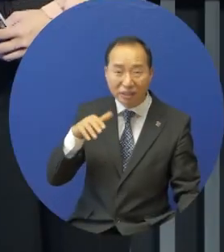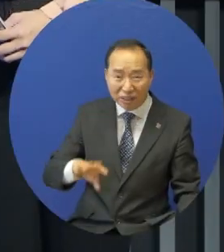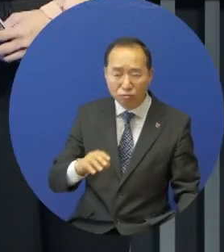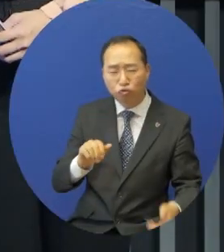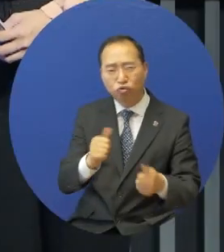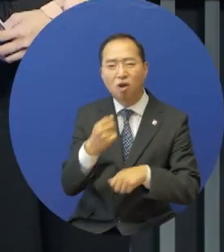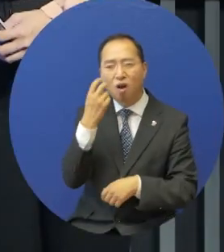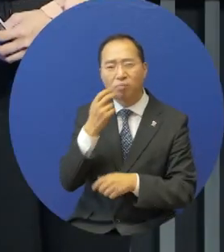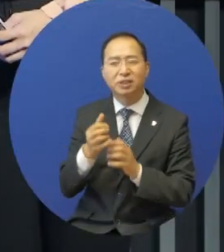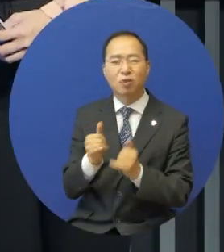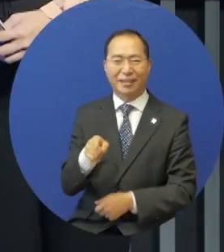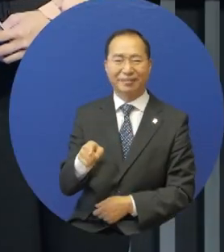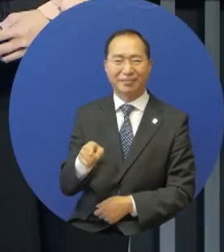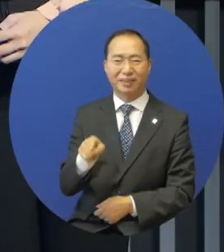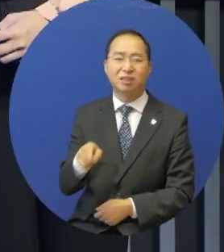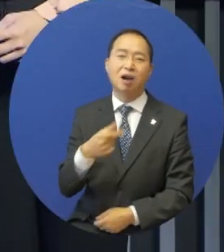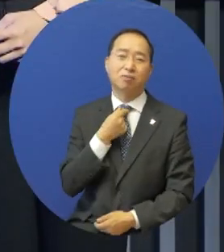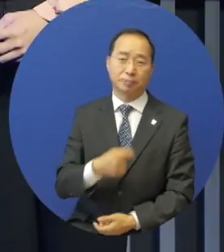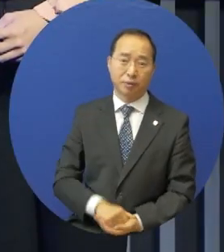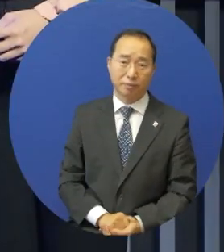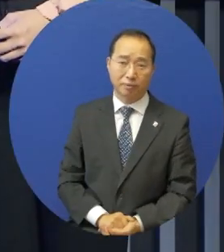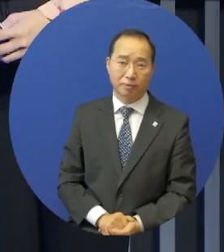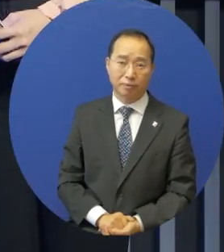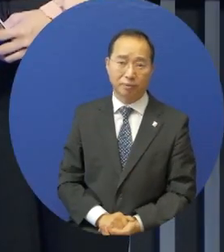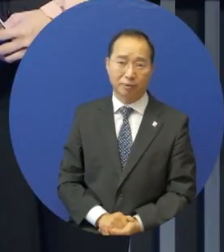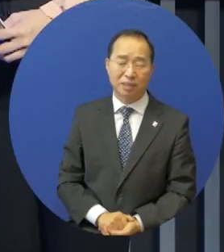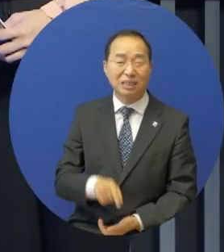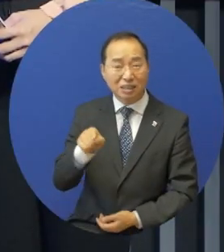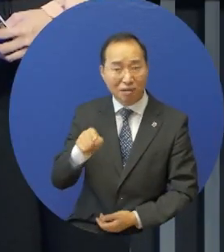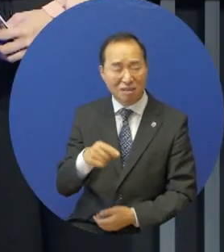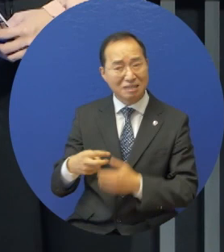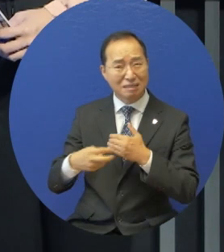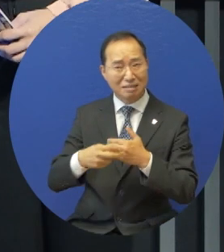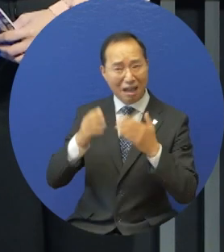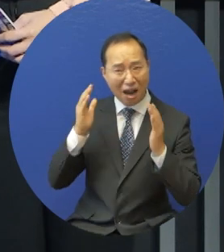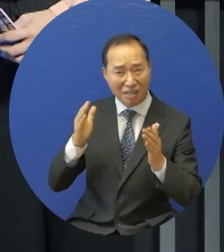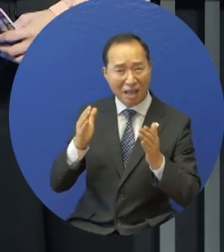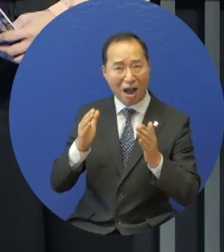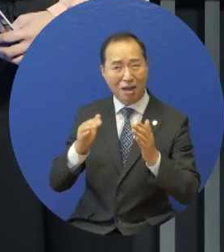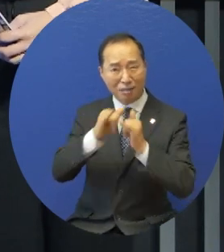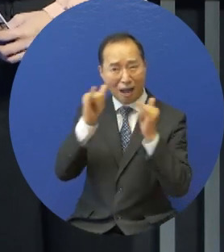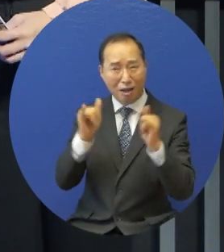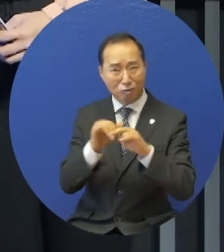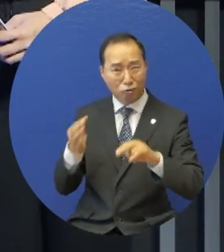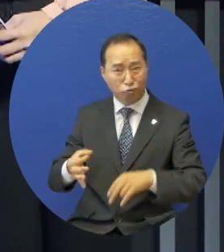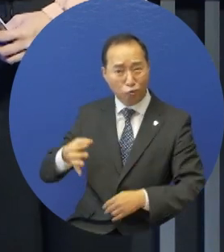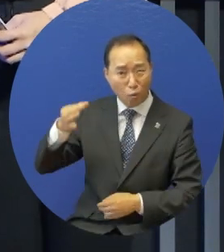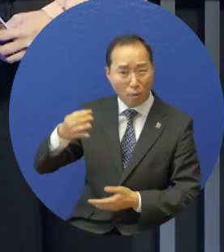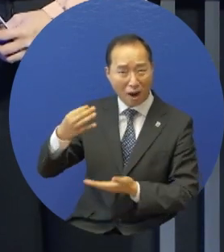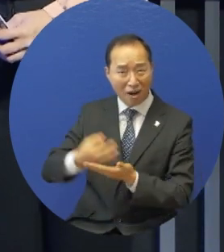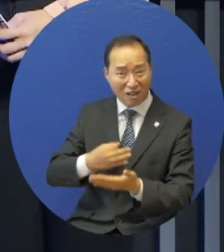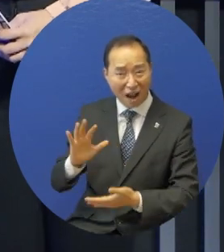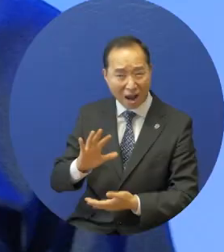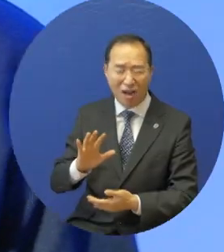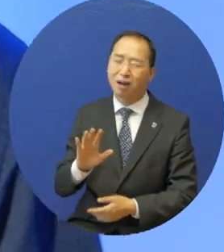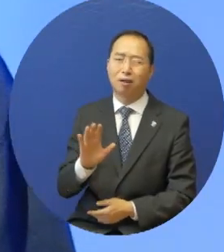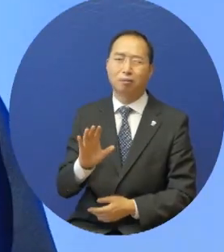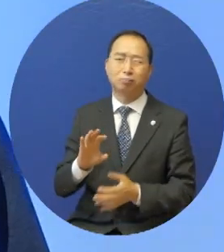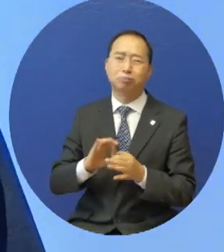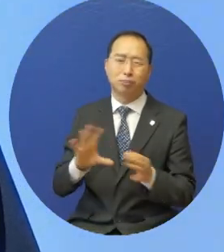네. 제가 왜 이거를 하고 싶냐라고 하면 이것이 뭐 의학이다, 뭐 사회적 지위 또는 어떤 경제적 이런 것이